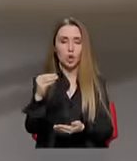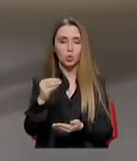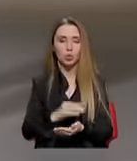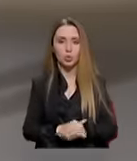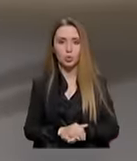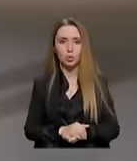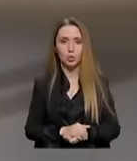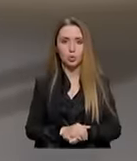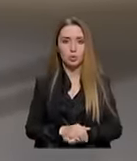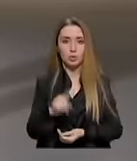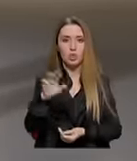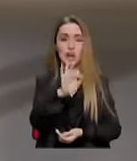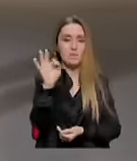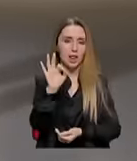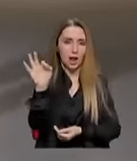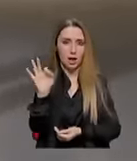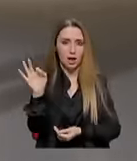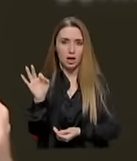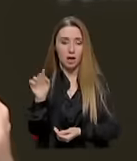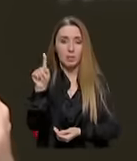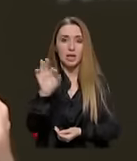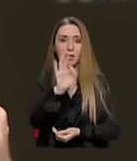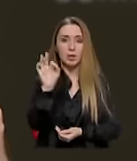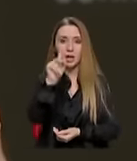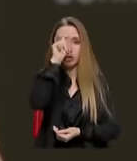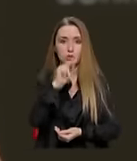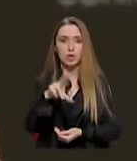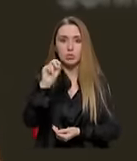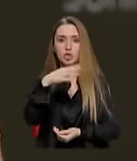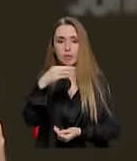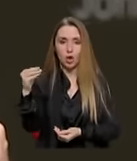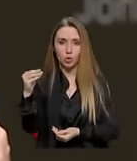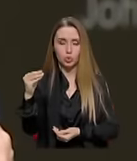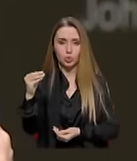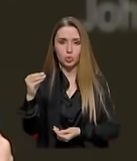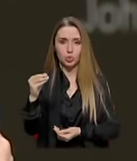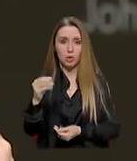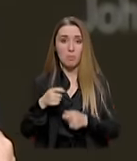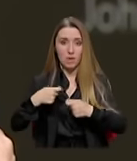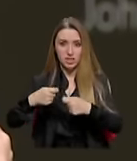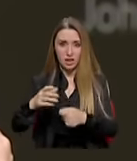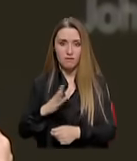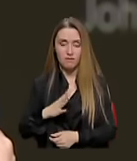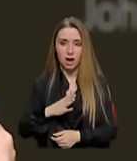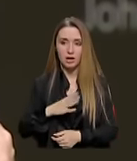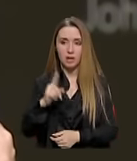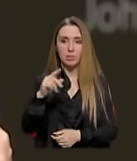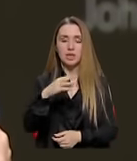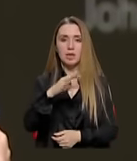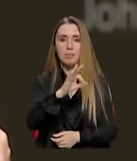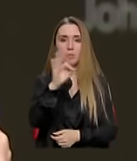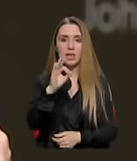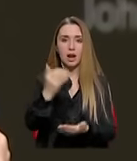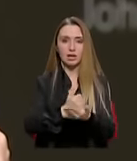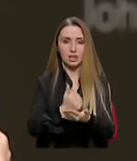Evet 1 milyar lira 1 milyar 170 milyon Eee giderimiz var 1 milyar